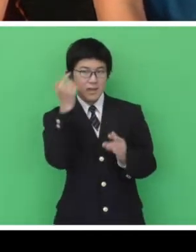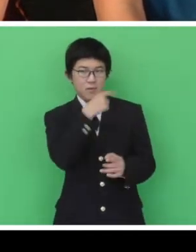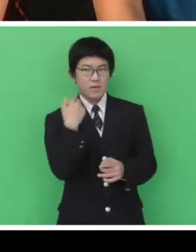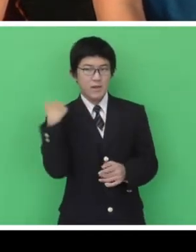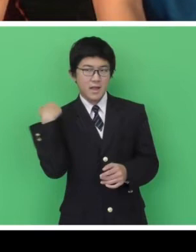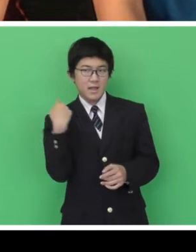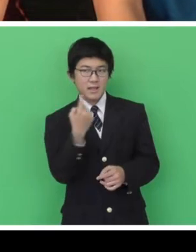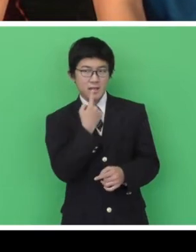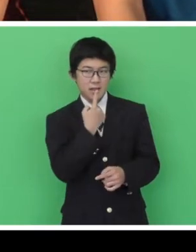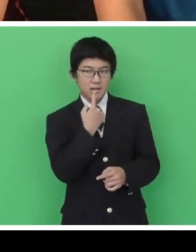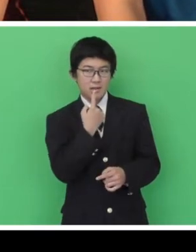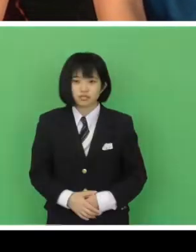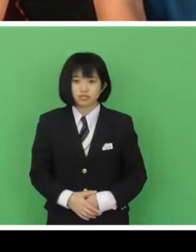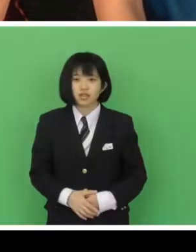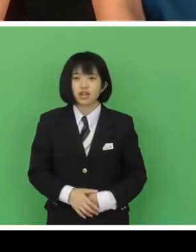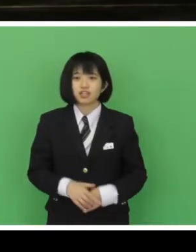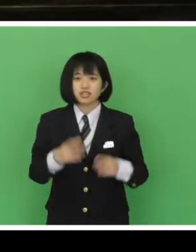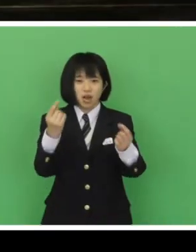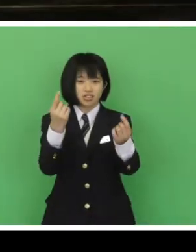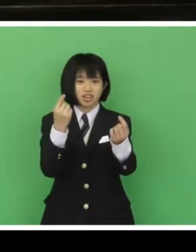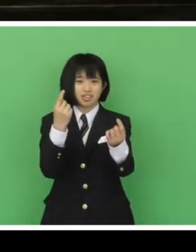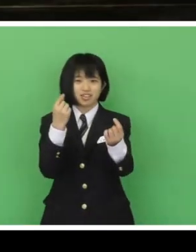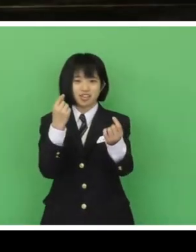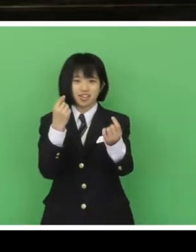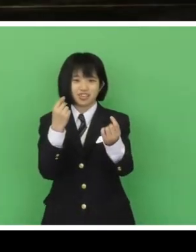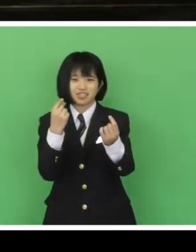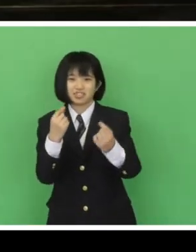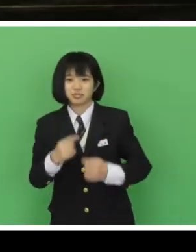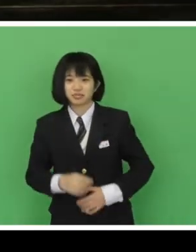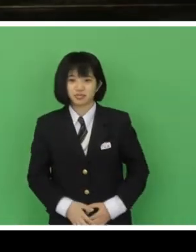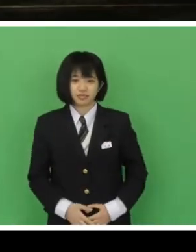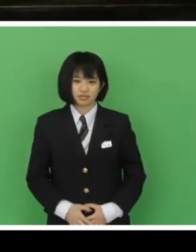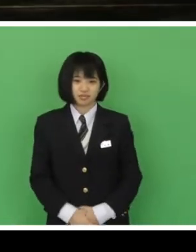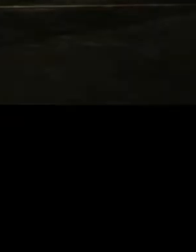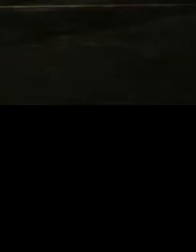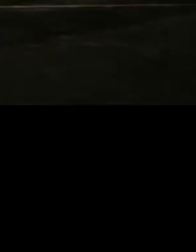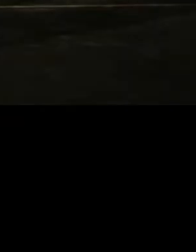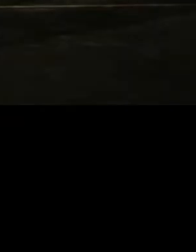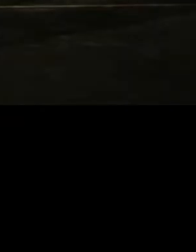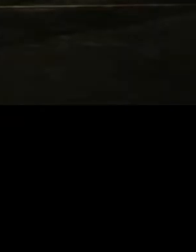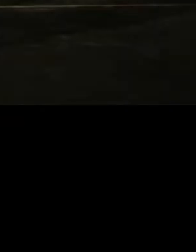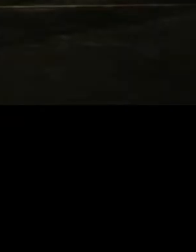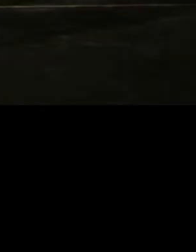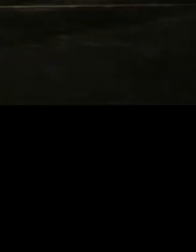がわからんかった友達がおったんよ。 それは言えてる。わ